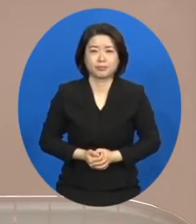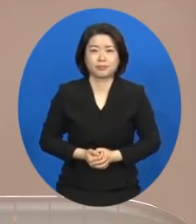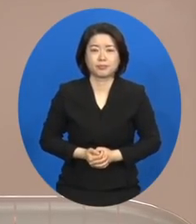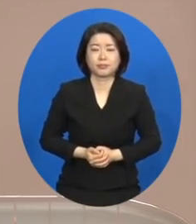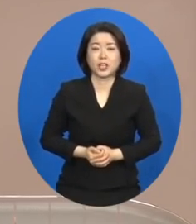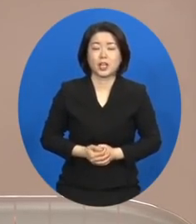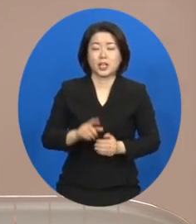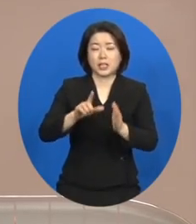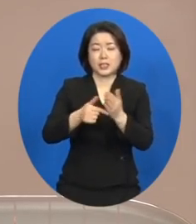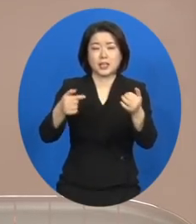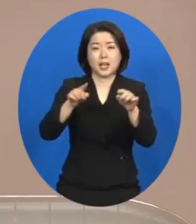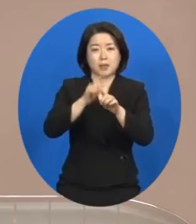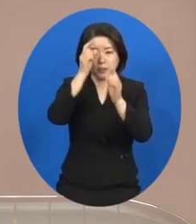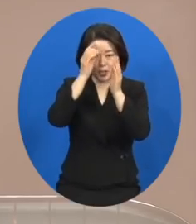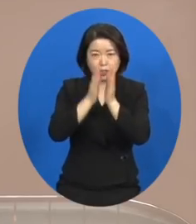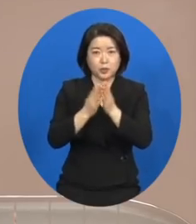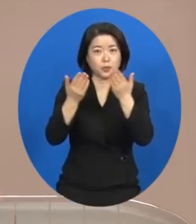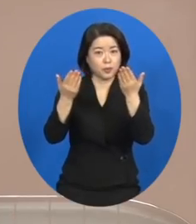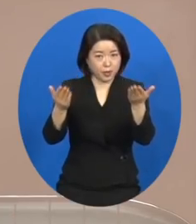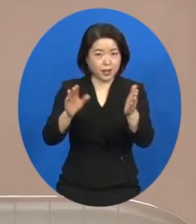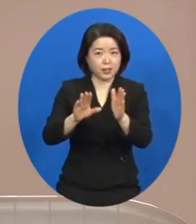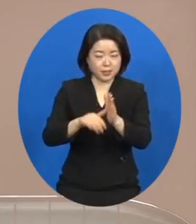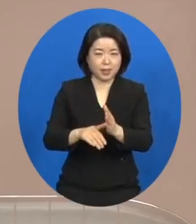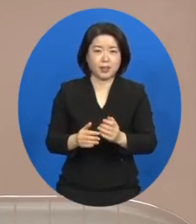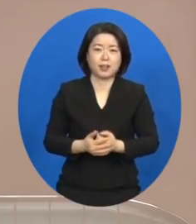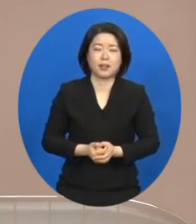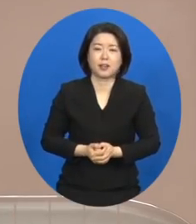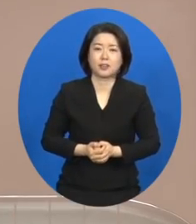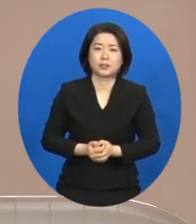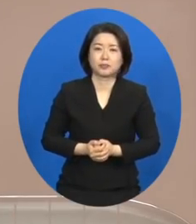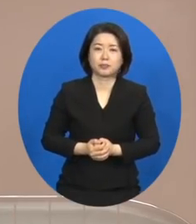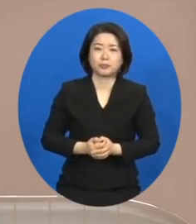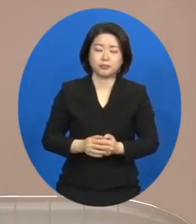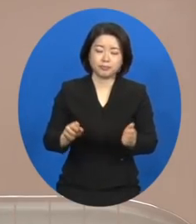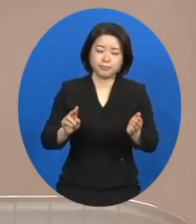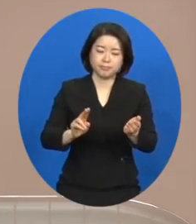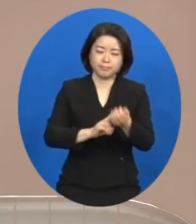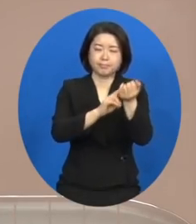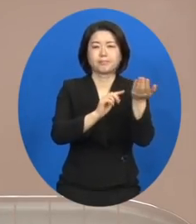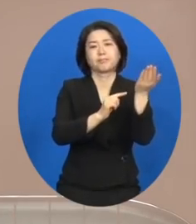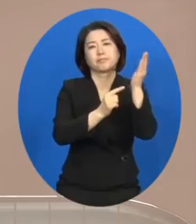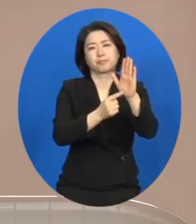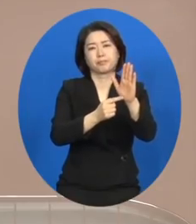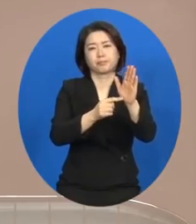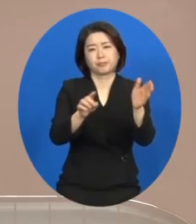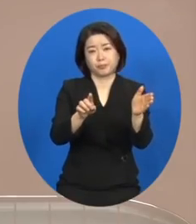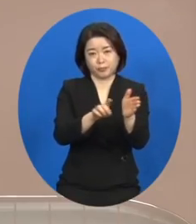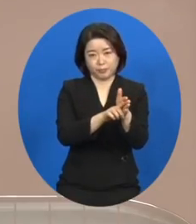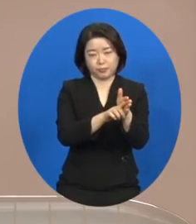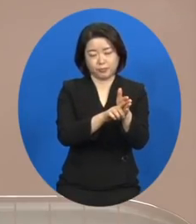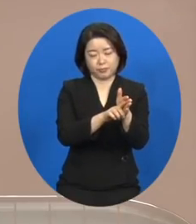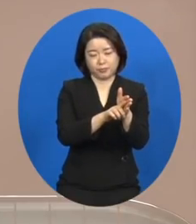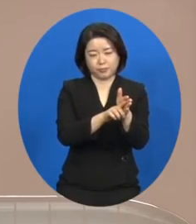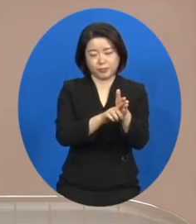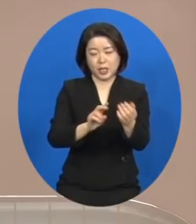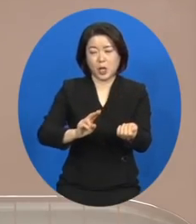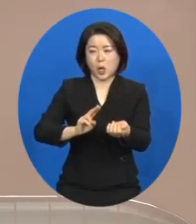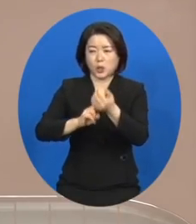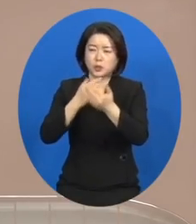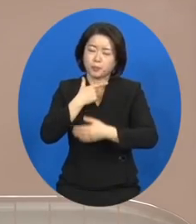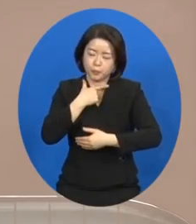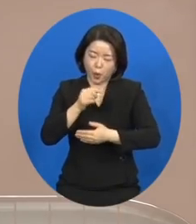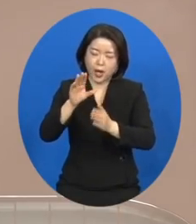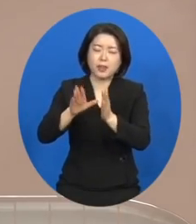우리 이 시간 함께 기도할 때에 주님, 우리가 표적 신앙, 표적을 구할 때가 있고 또한